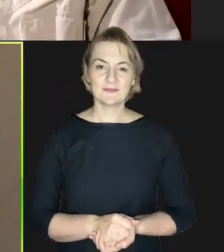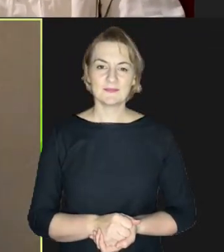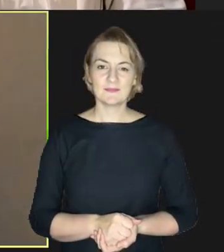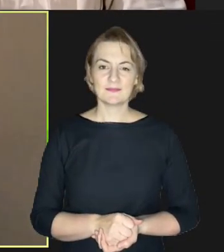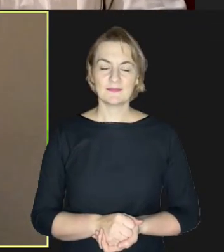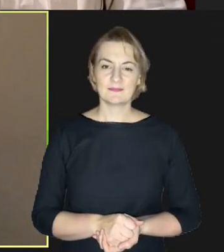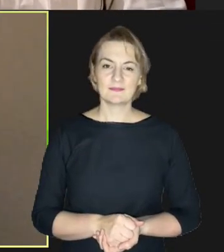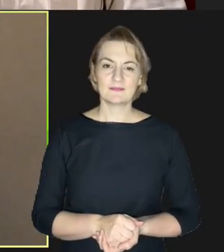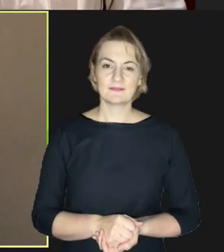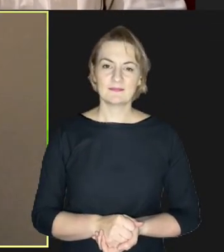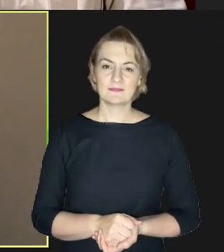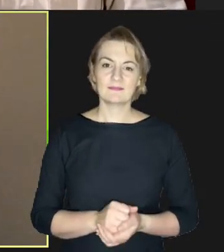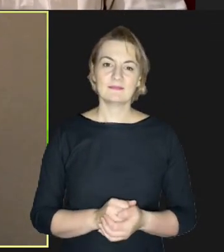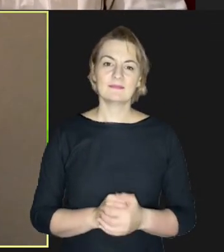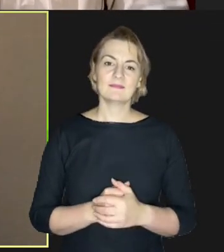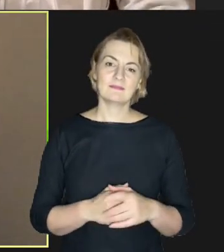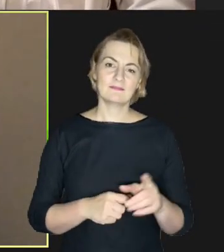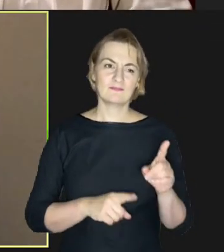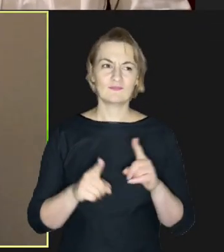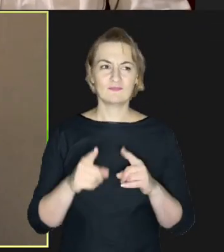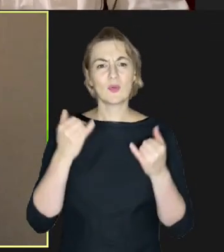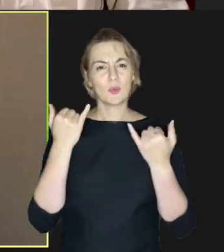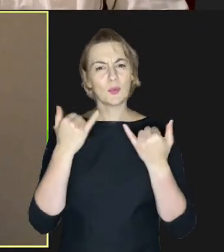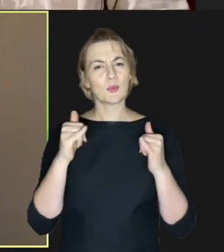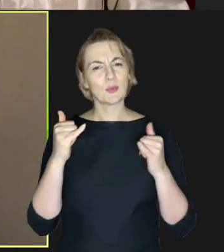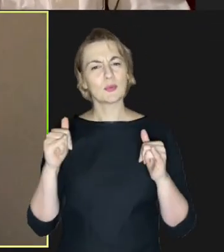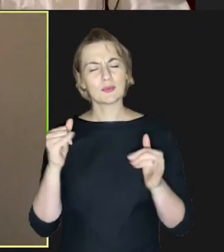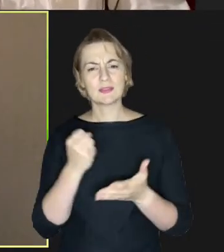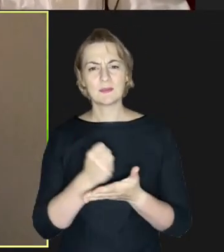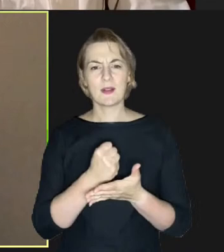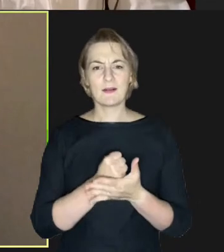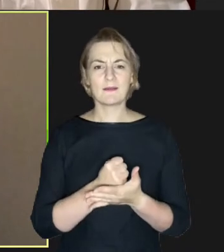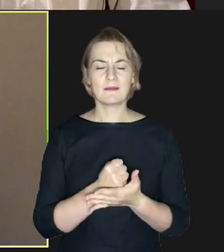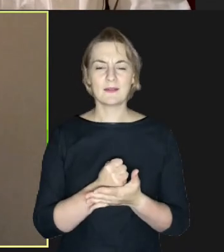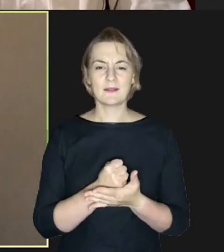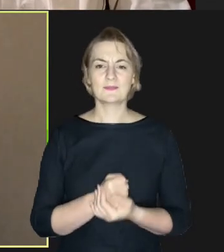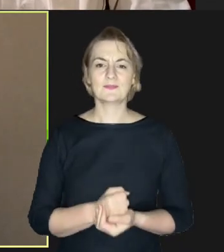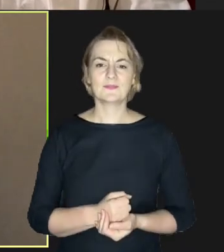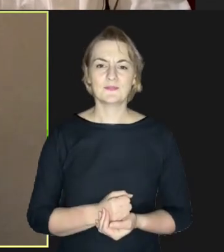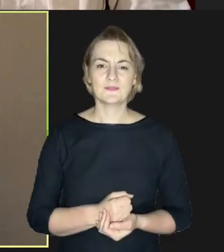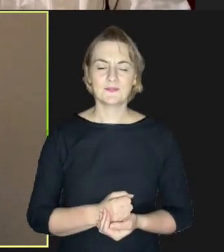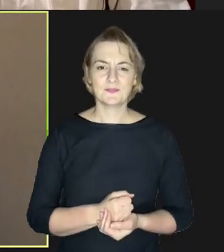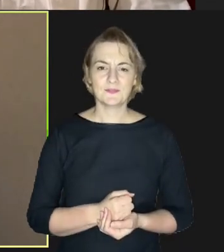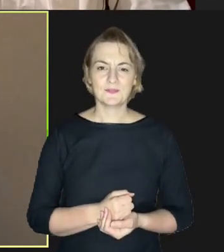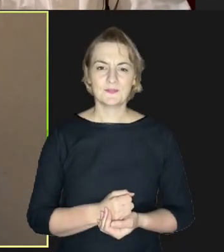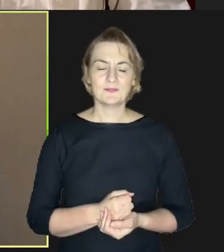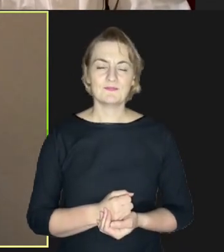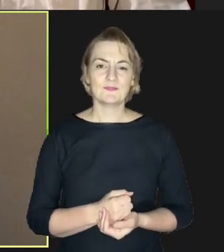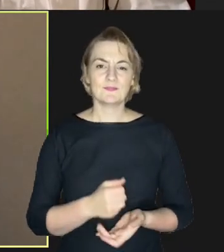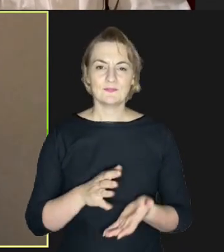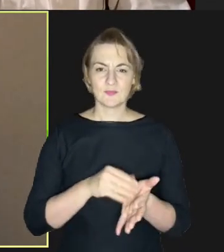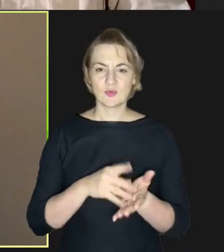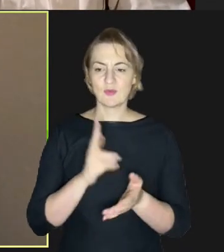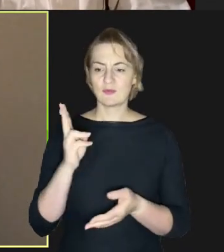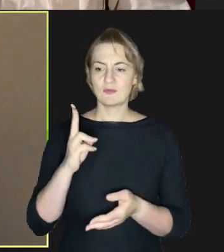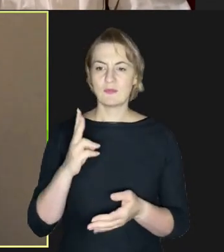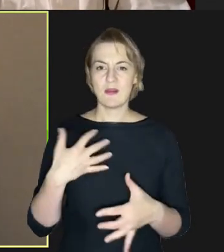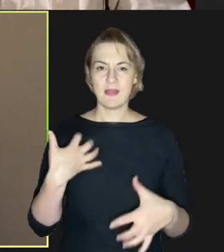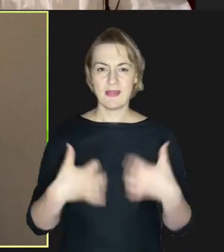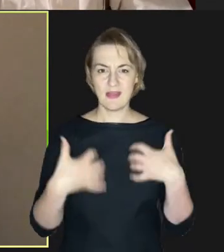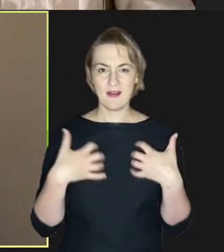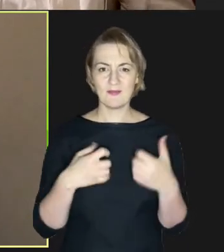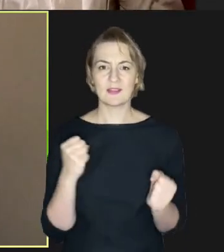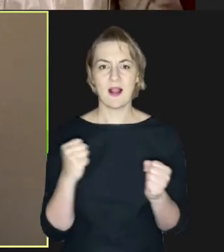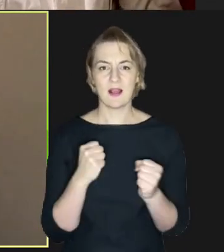etapach indywidualnego rozwoju to mogą być różne rzeczy, tak? No, jeśli ktoś ma nerwicę lękową na przykład,